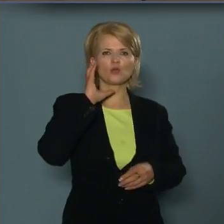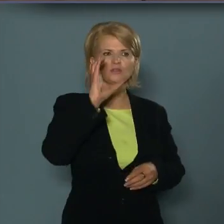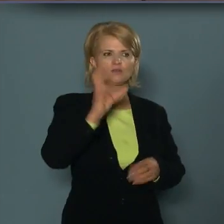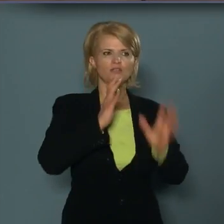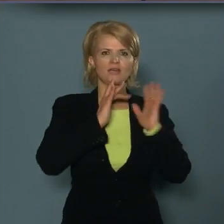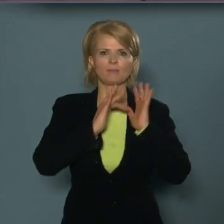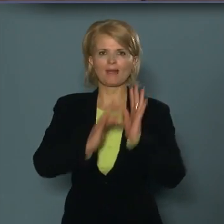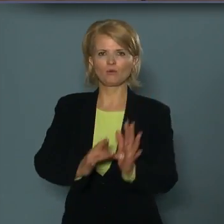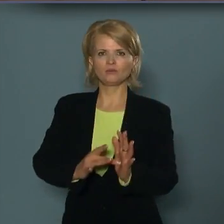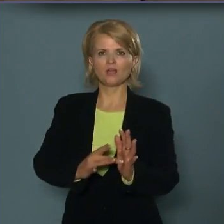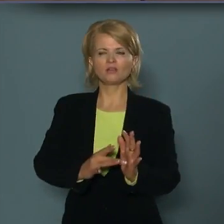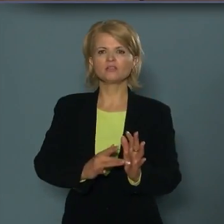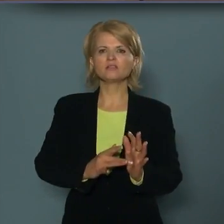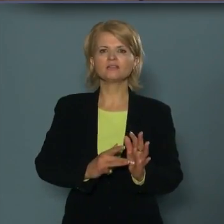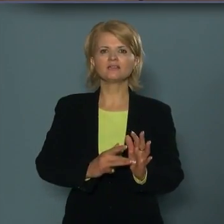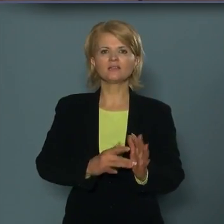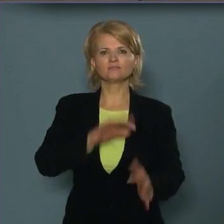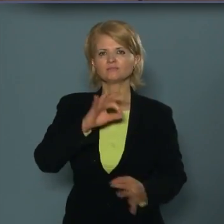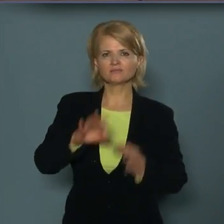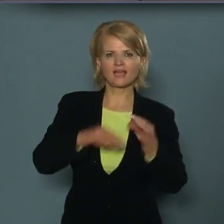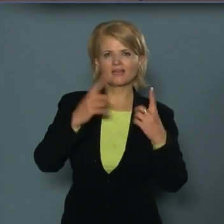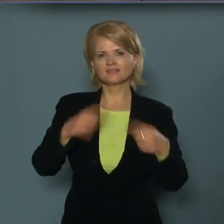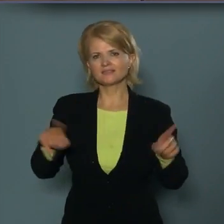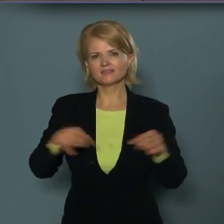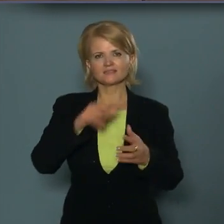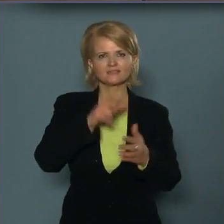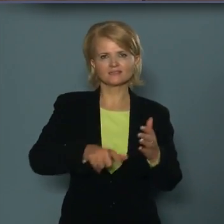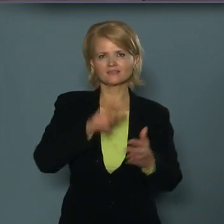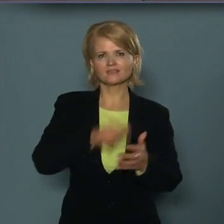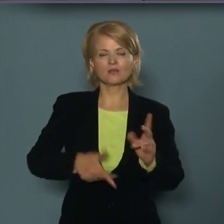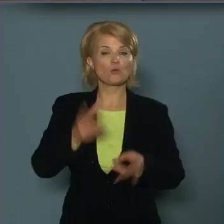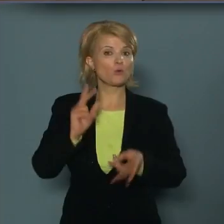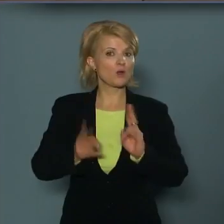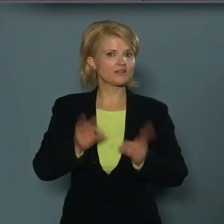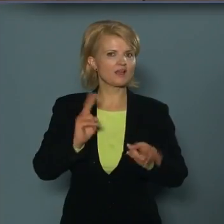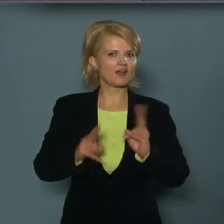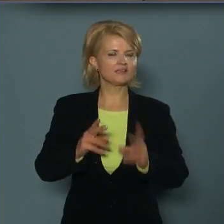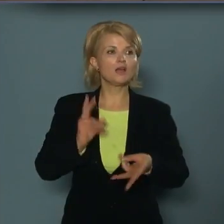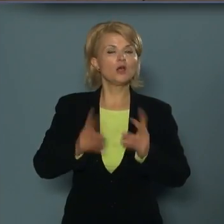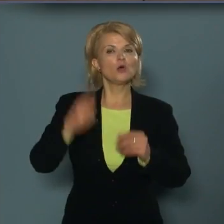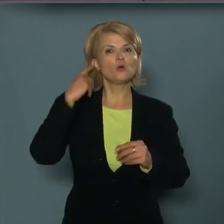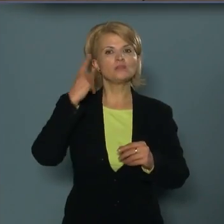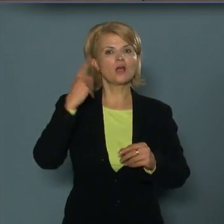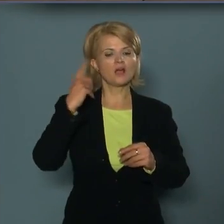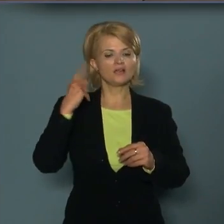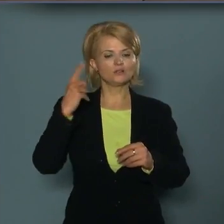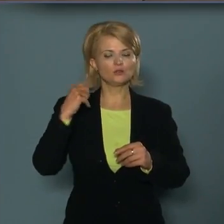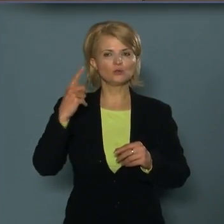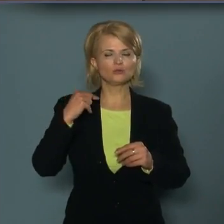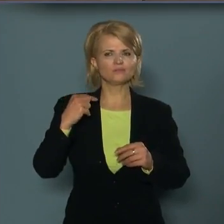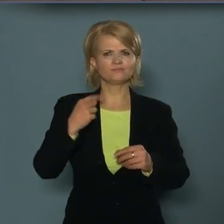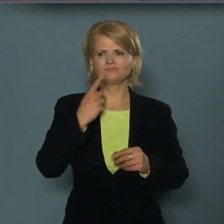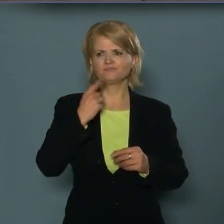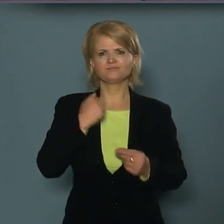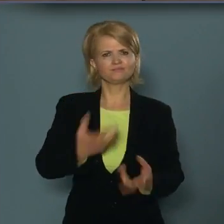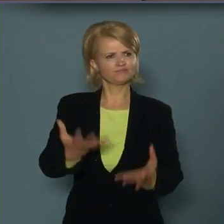közönség számára az ő művét, az ő versét, az ő táncát, zenéjét, hogyan tud egy pillanat alatt megfogni és